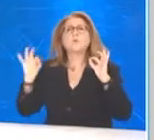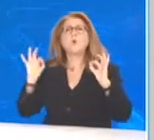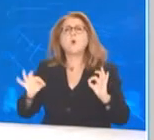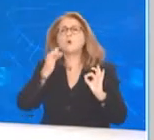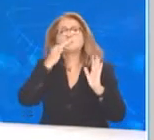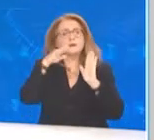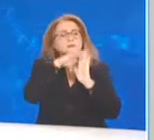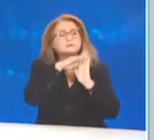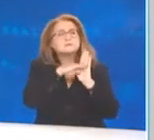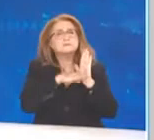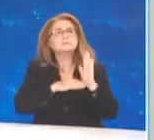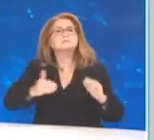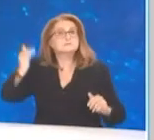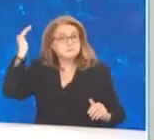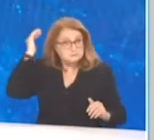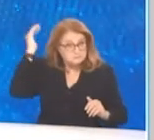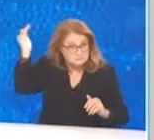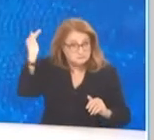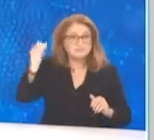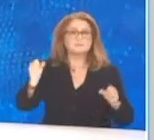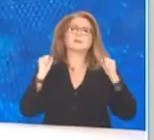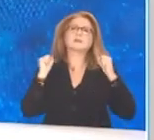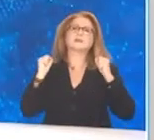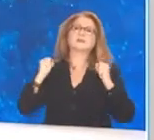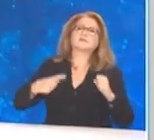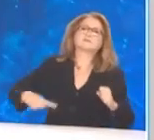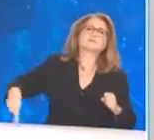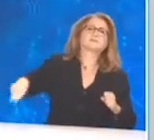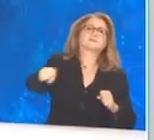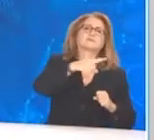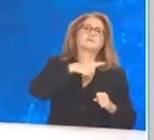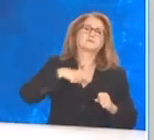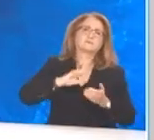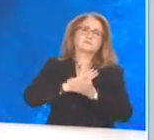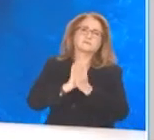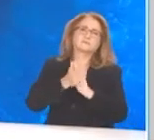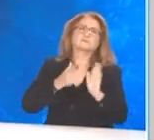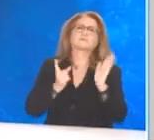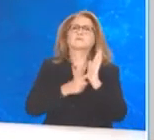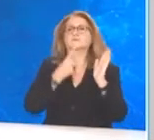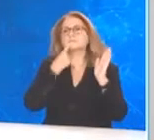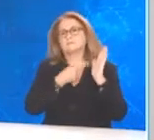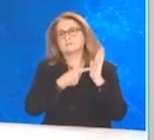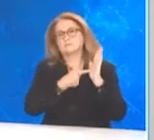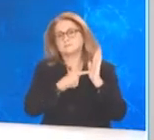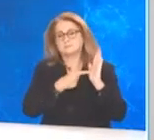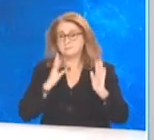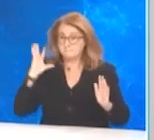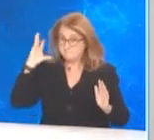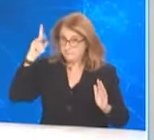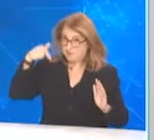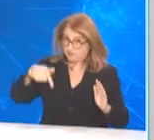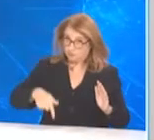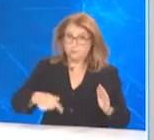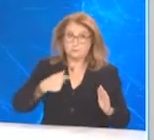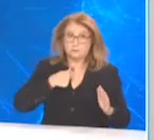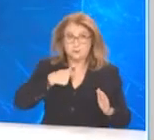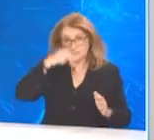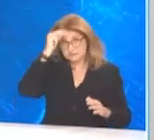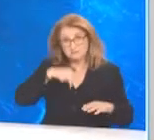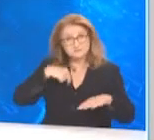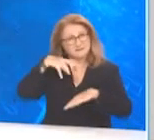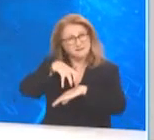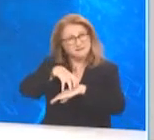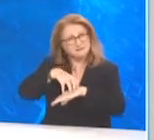ξεκάθαρης δημόσιας υγείας και ξεκάθαρων υγειονομικών όρων. Νομίζω ότι η μέχρι τώρα συνεργασία μας με την Εκκλησία της